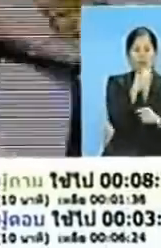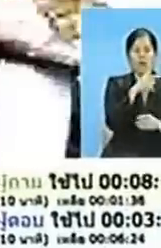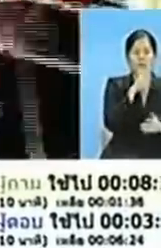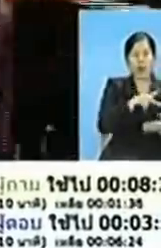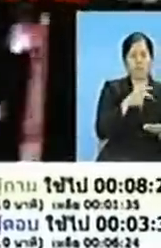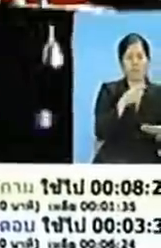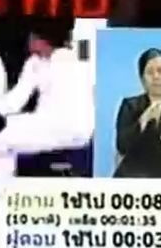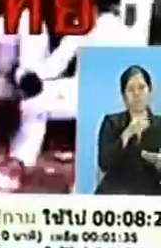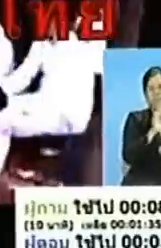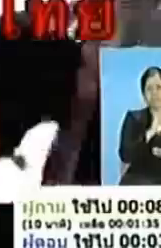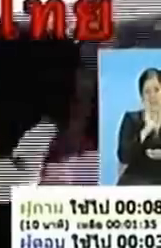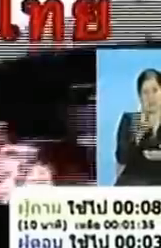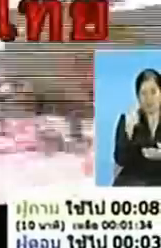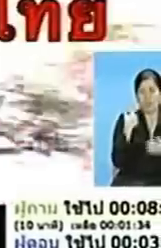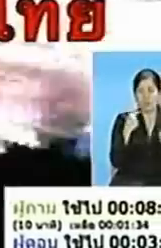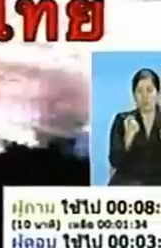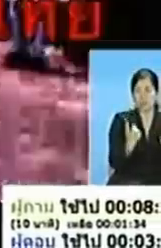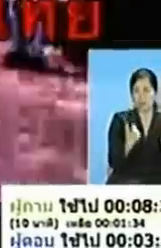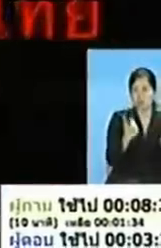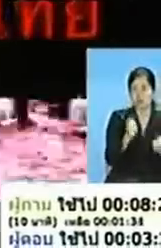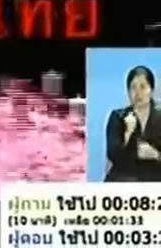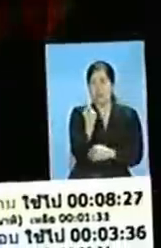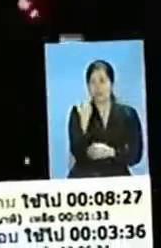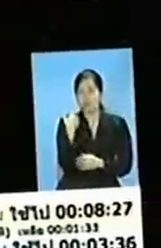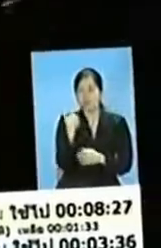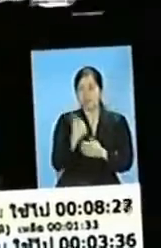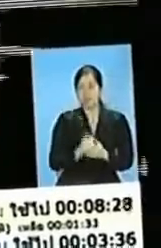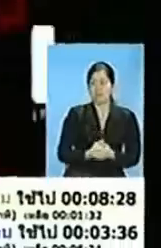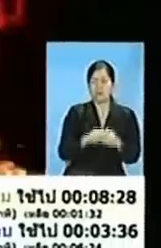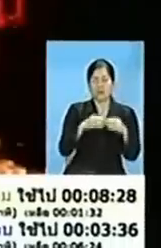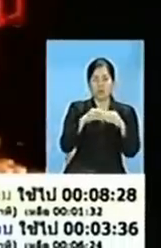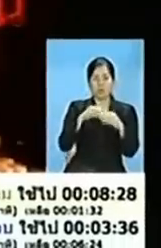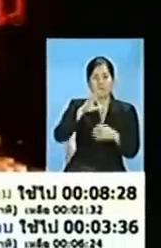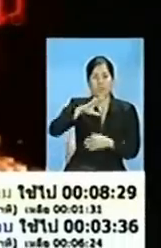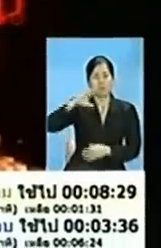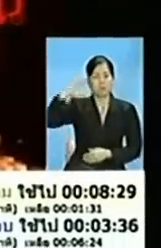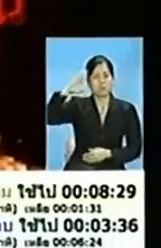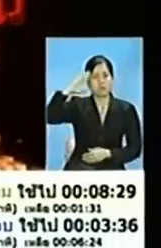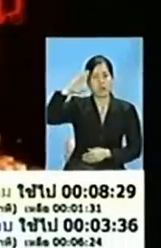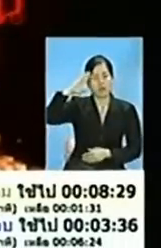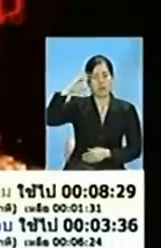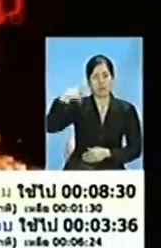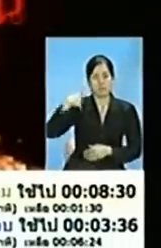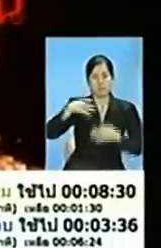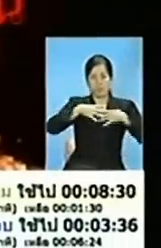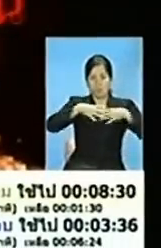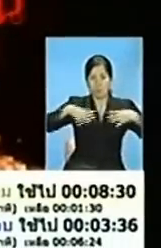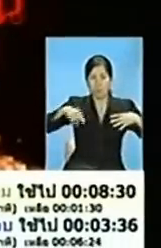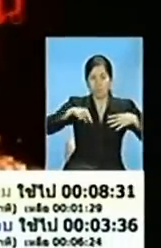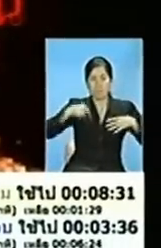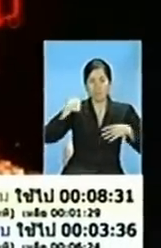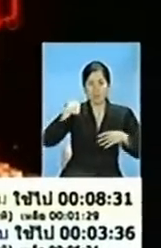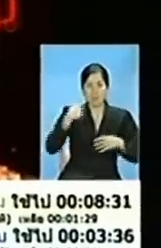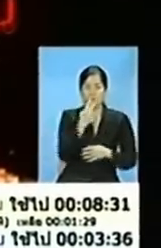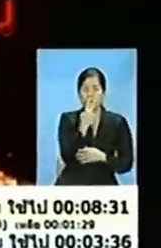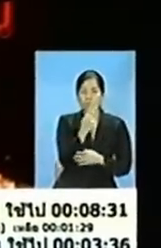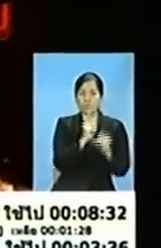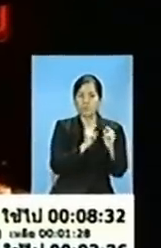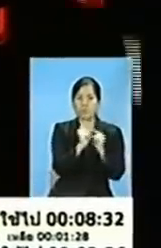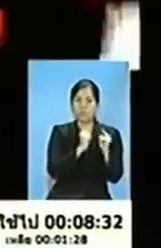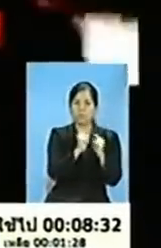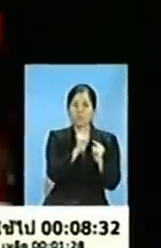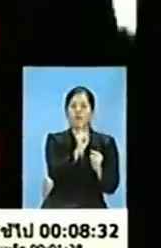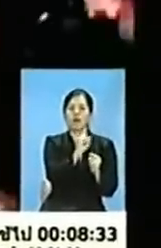แล้วผ่านทหารอะไรทหารพรานเนี่ยทหารพรานเดี๋ยวพูดว่ายังไงเดี๋ยวดูเอาละกันว่ามี